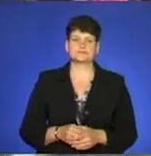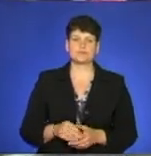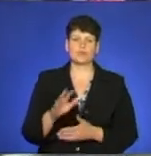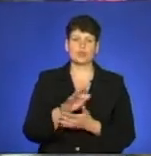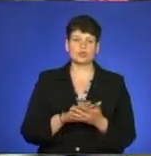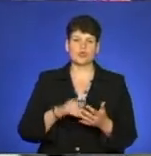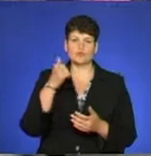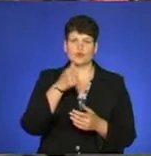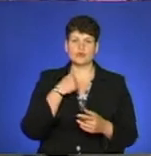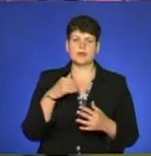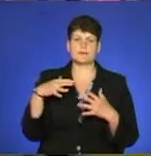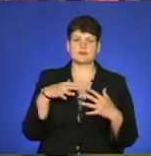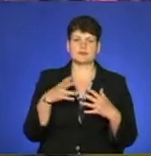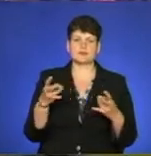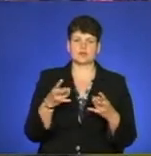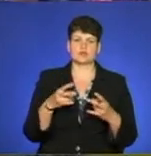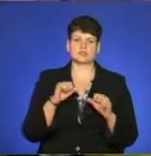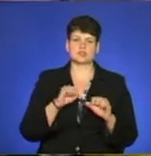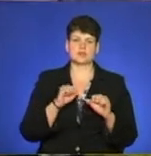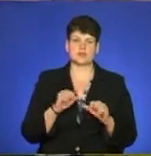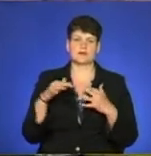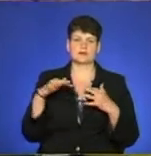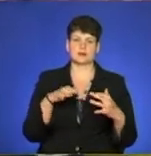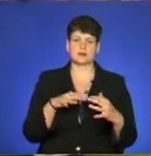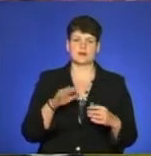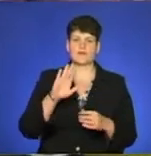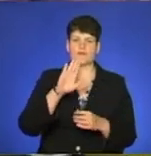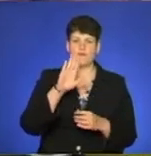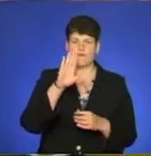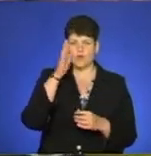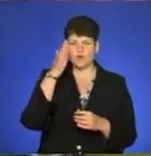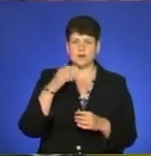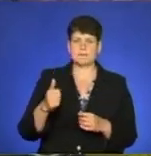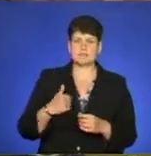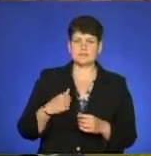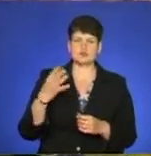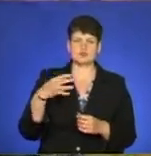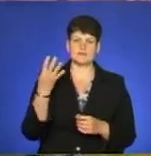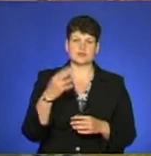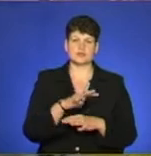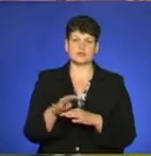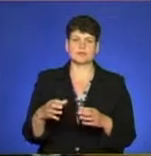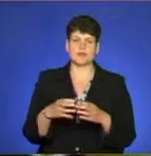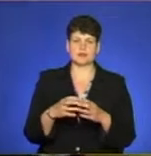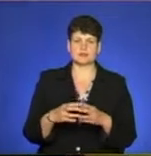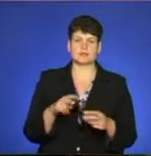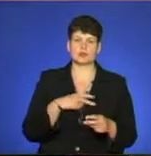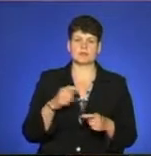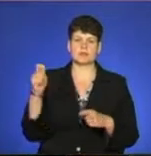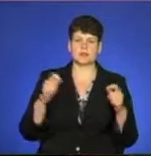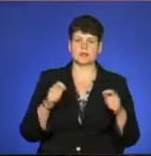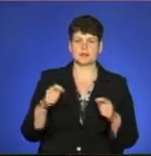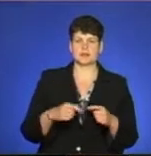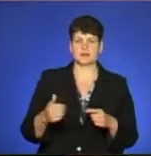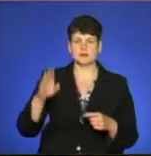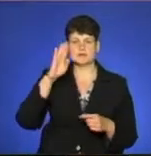Продовж року на передовій довелось відбивати атаки ворога бійцям 44-ї окремої артилерійської бригади. На нагородження з'їхались бійці з різних